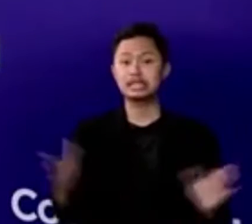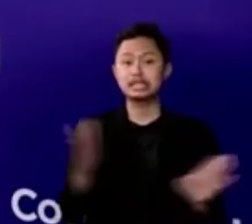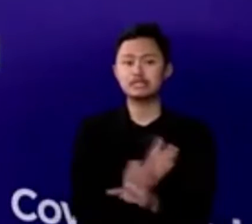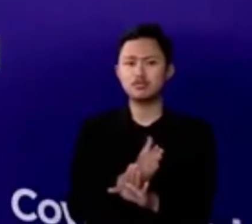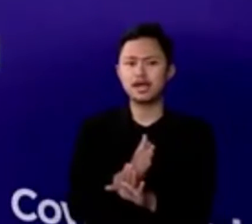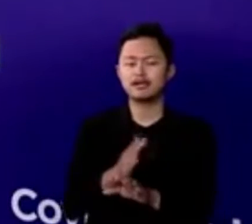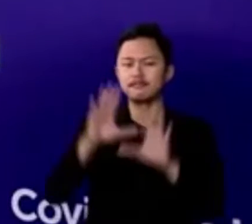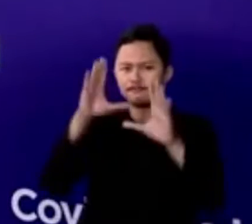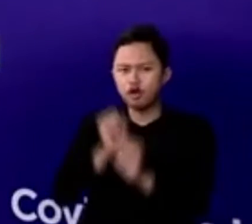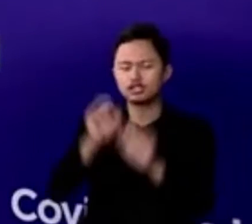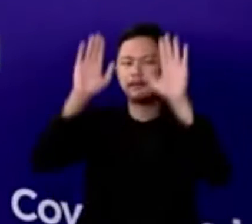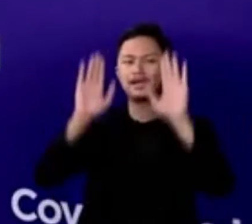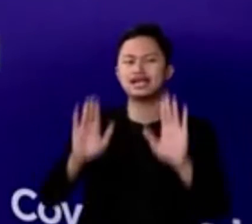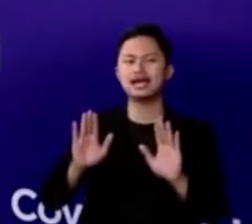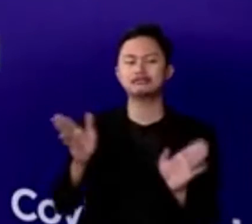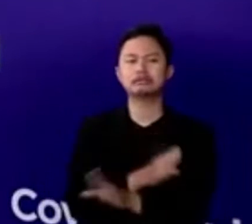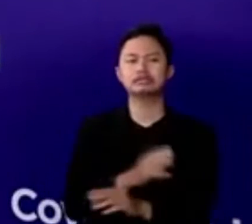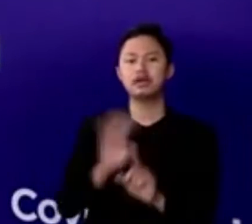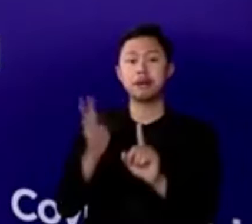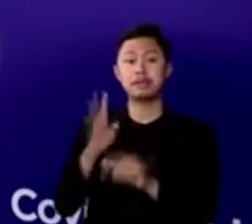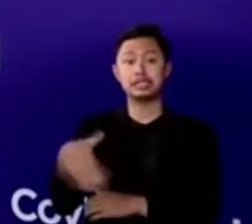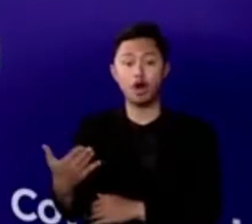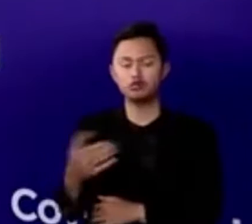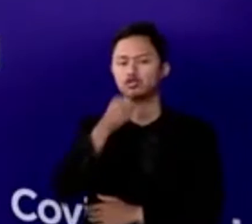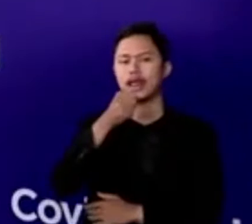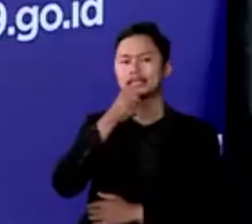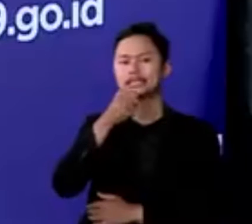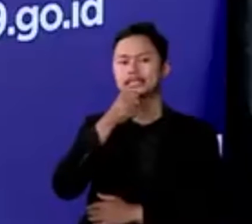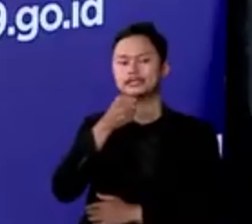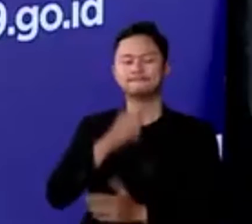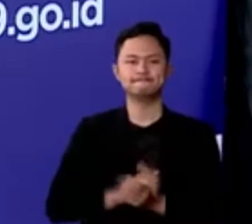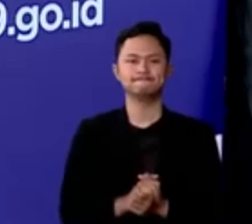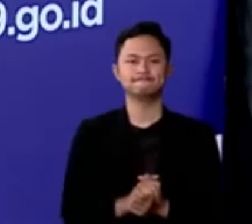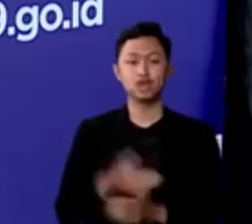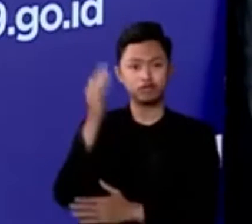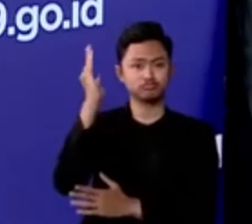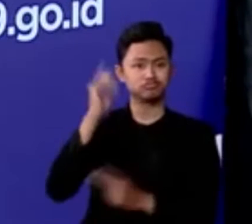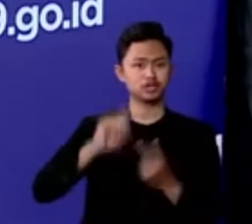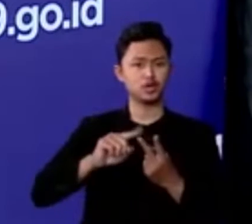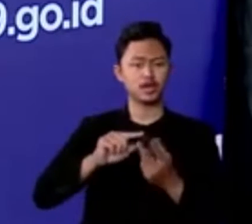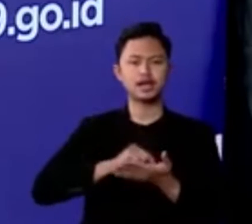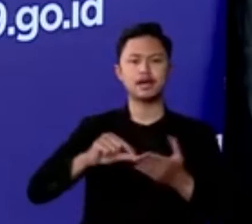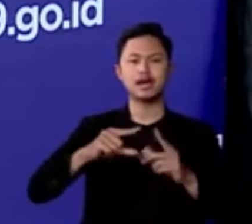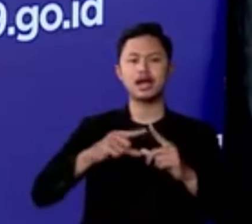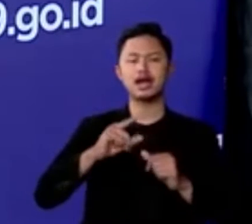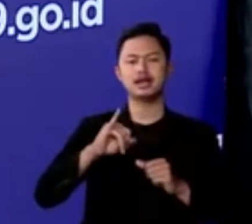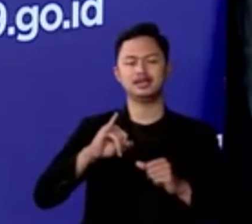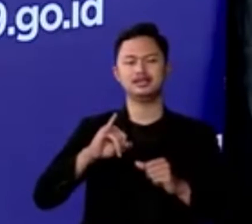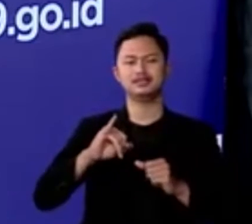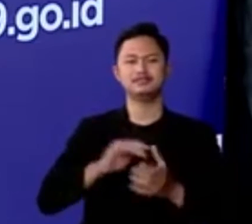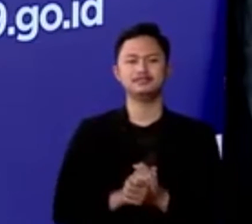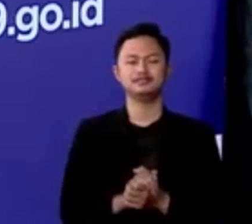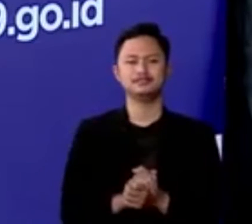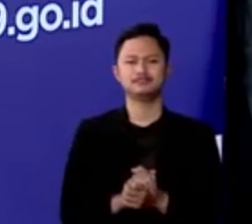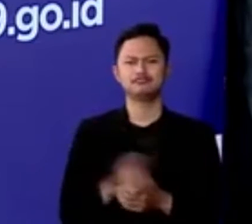sebelumnya bergerak dibidang media ya sebagai jurnalis e14 tahan lama sekali baik narasumber berikutnya ada Mas Ari manusia SH